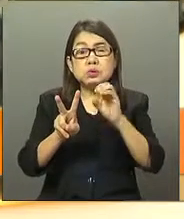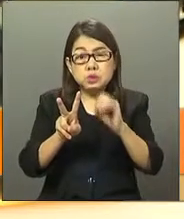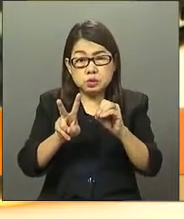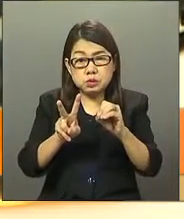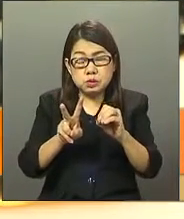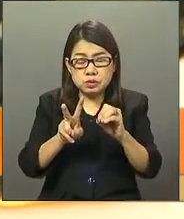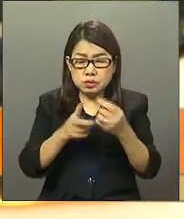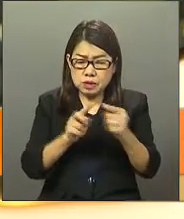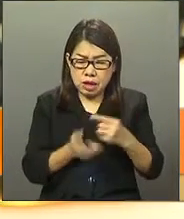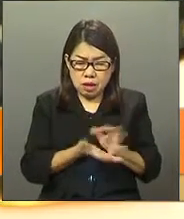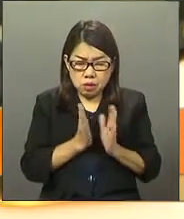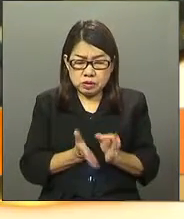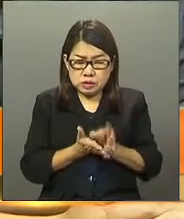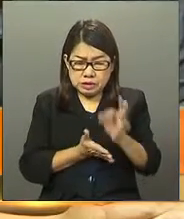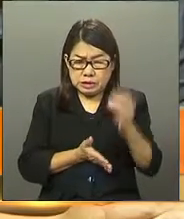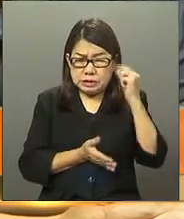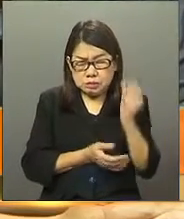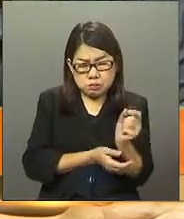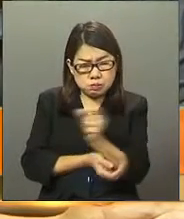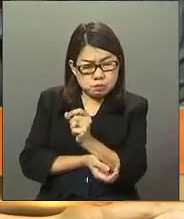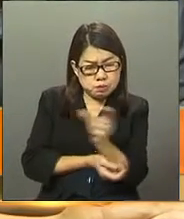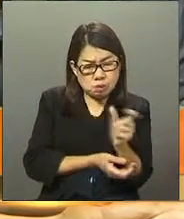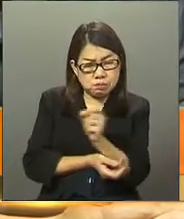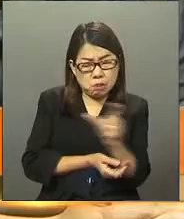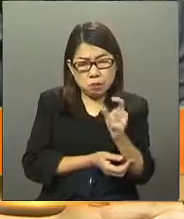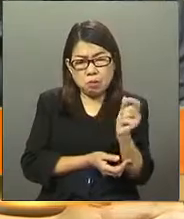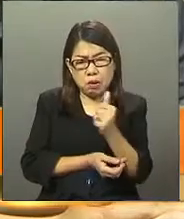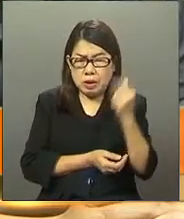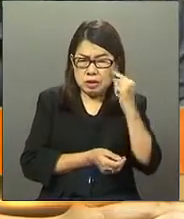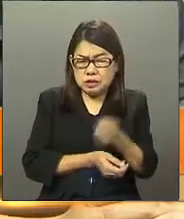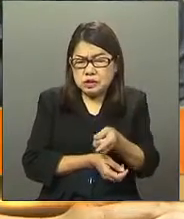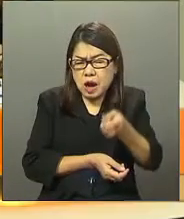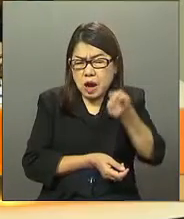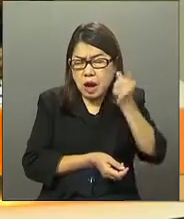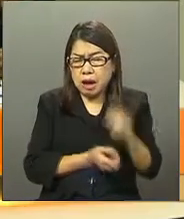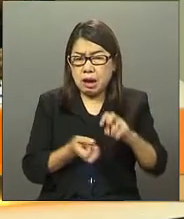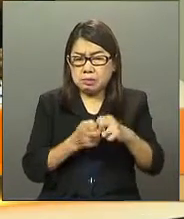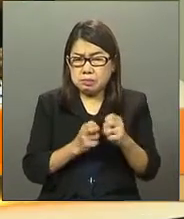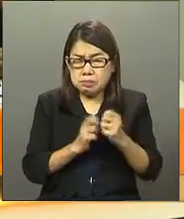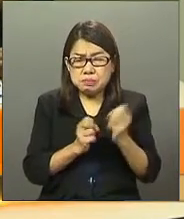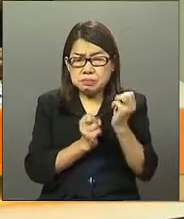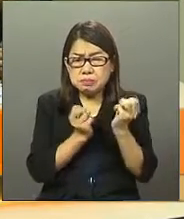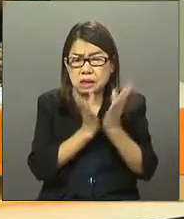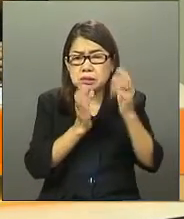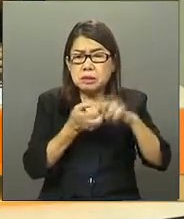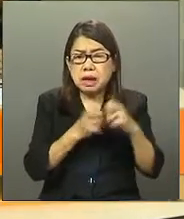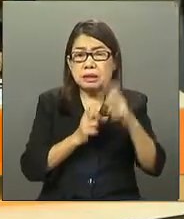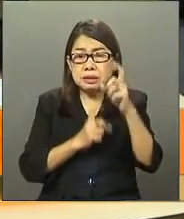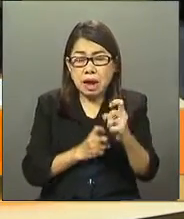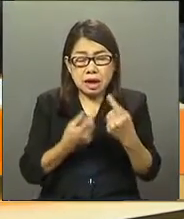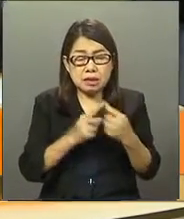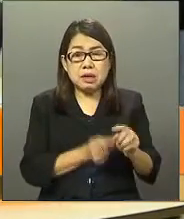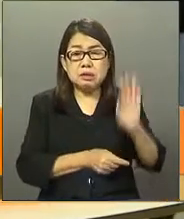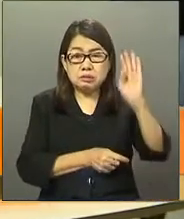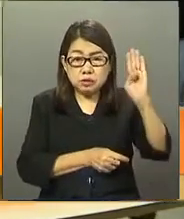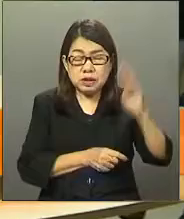กังวลเรื่องความเร็วของเครื่องและระบบความปลอดภัยรวมทั้งการโฆษณาสินค้าของบริษัทหัวเว่ยที่